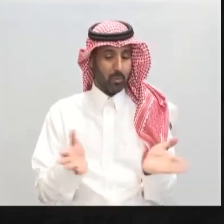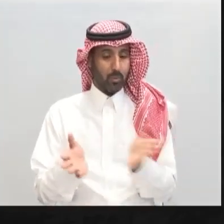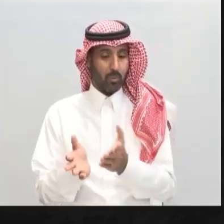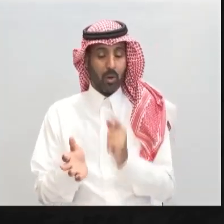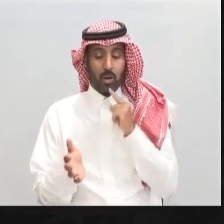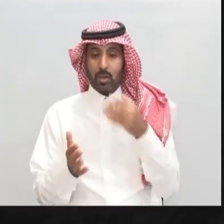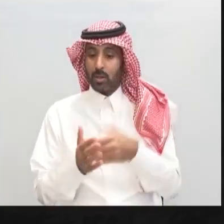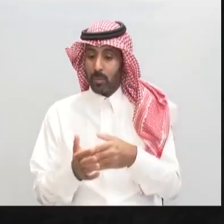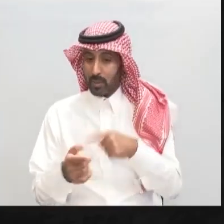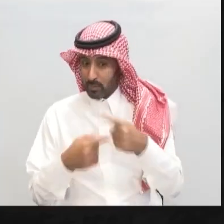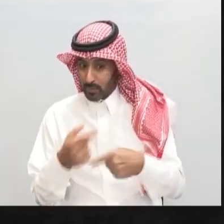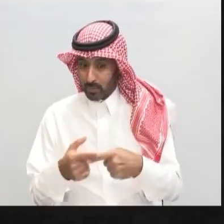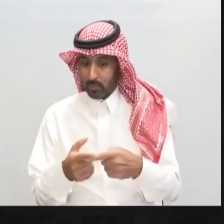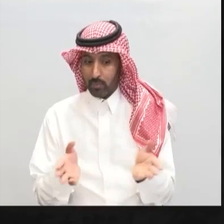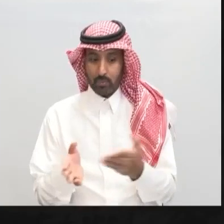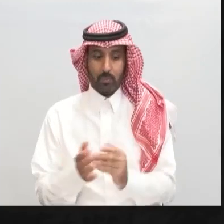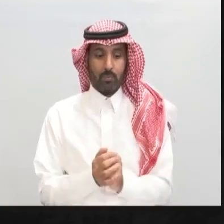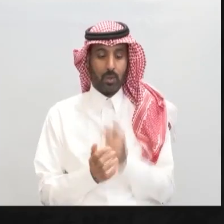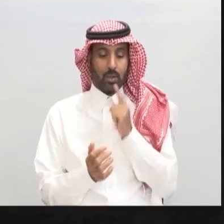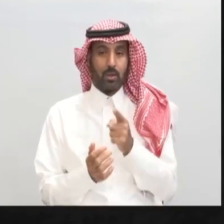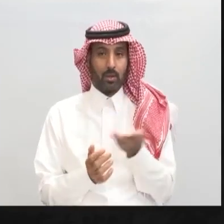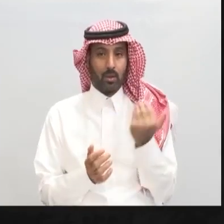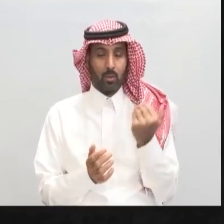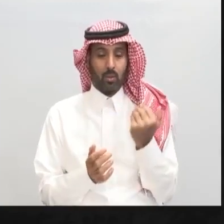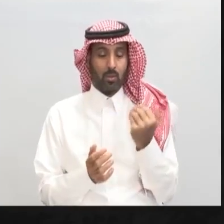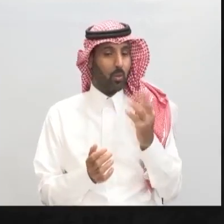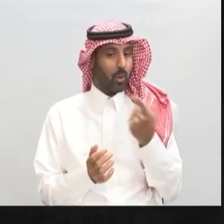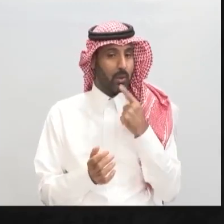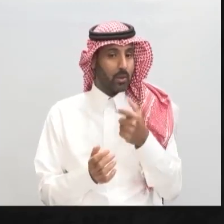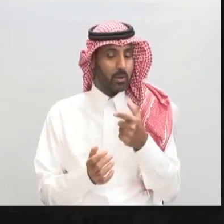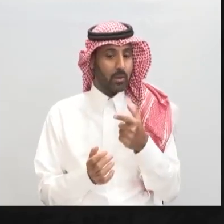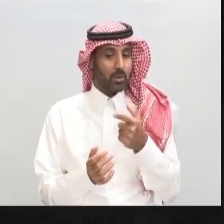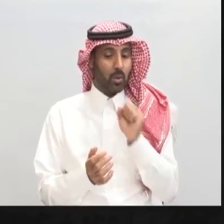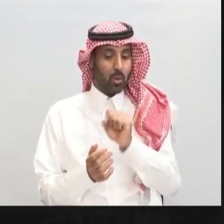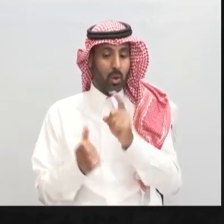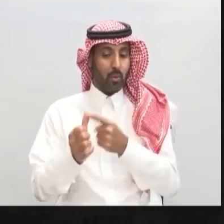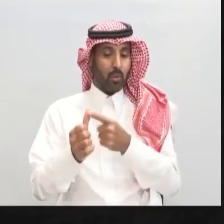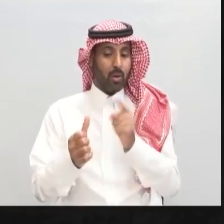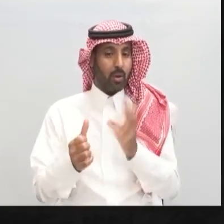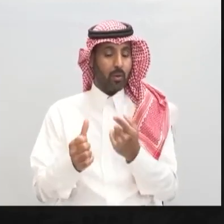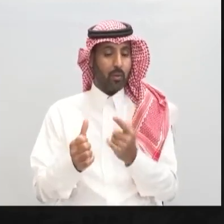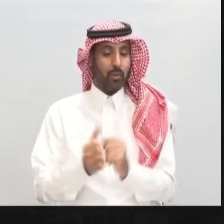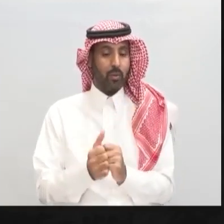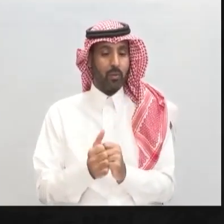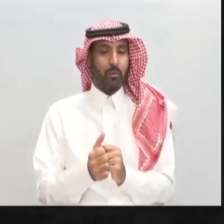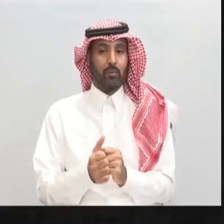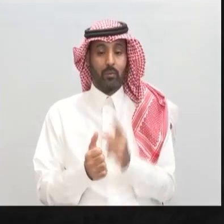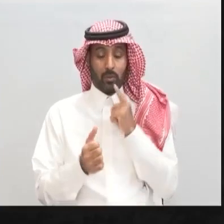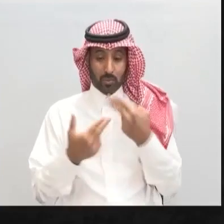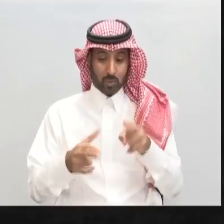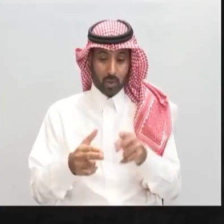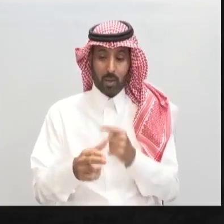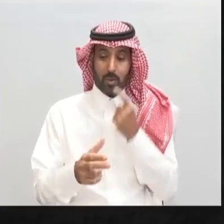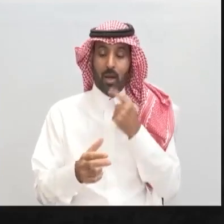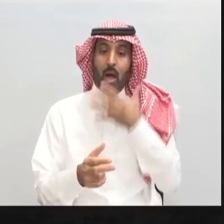الى متى باق ذكرنا ذلك فماذا نقول في الخاصيه الاولى احسنتم قلنا ابتدا